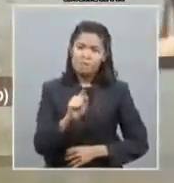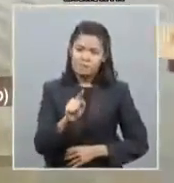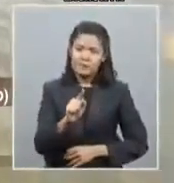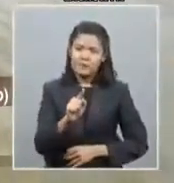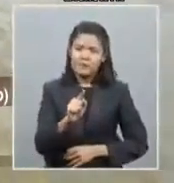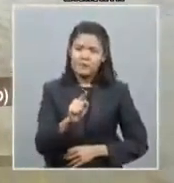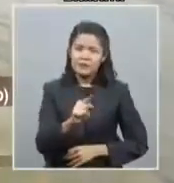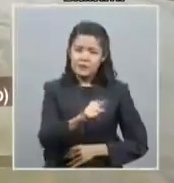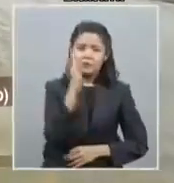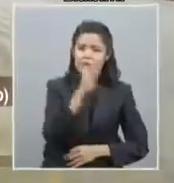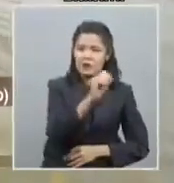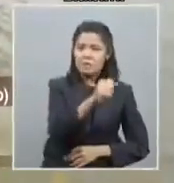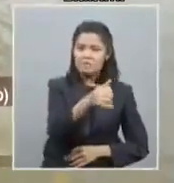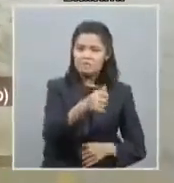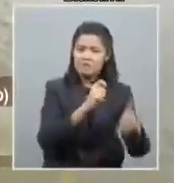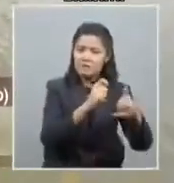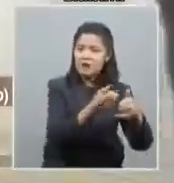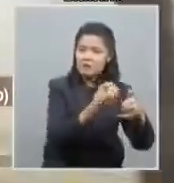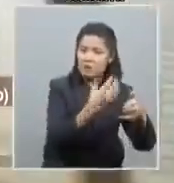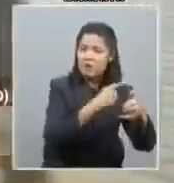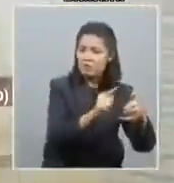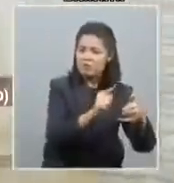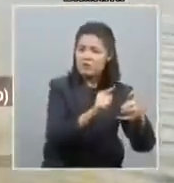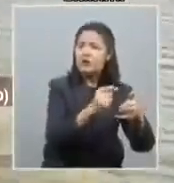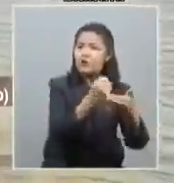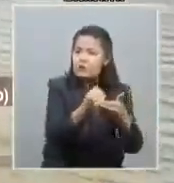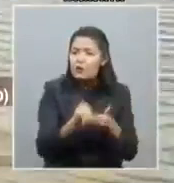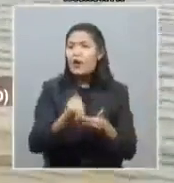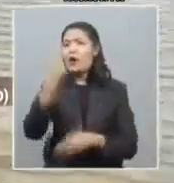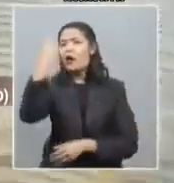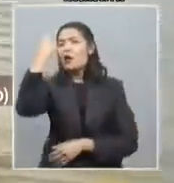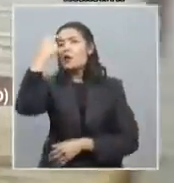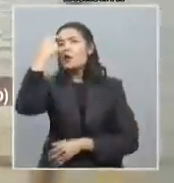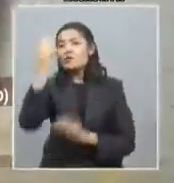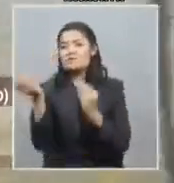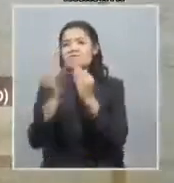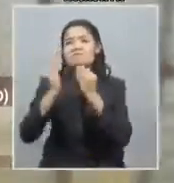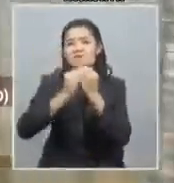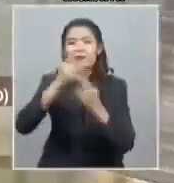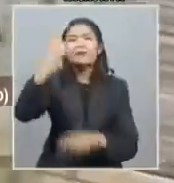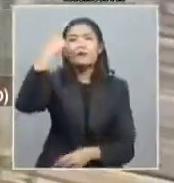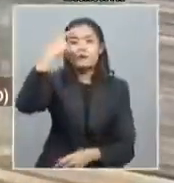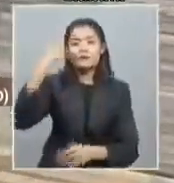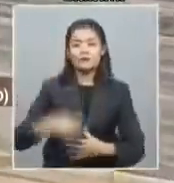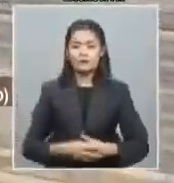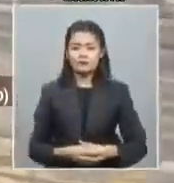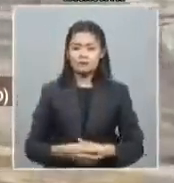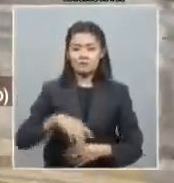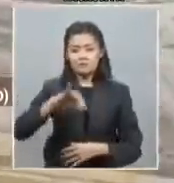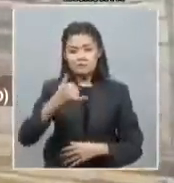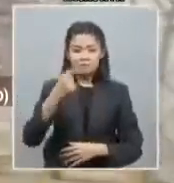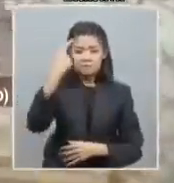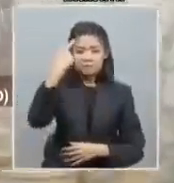ณชัยวัฒน์ออกมาพูดออกมาให้สัมภาษณ์มันทำให้ผมรู้อะไรขึ้นเยอะเลยก็ไม่ทราบเหมือ